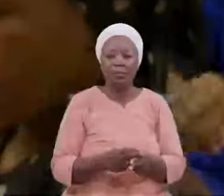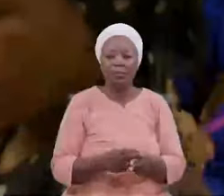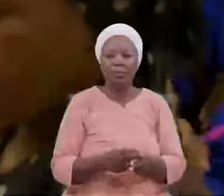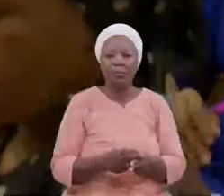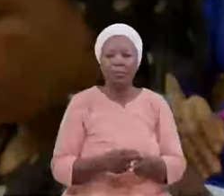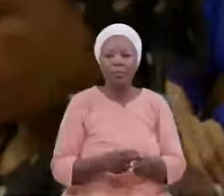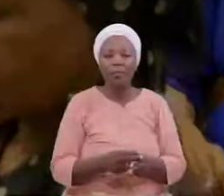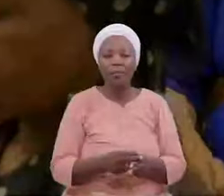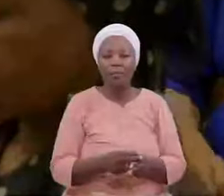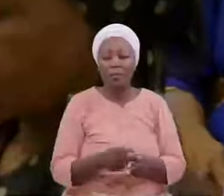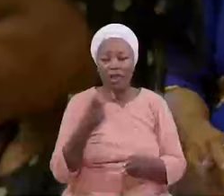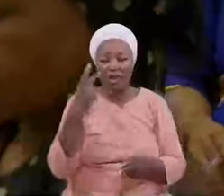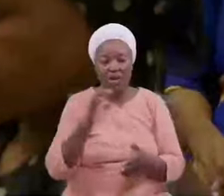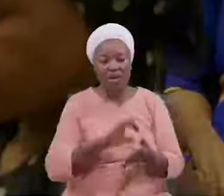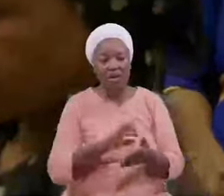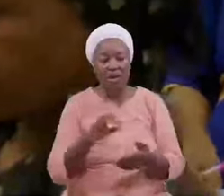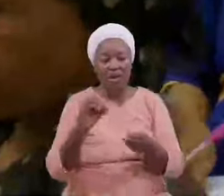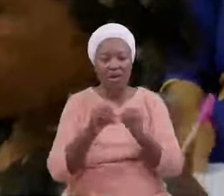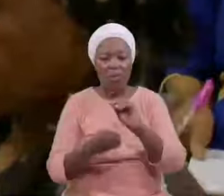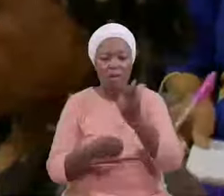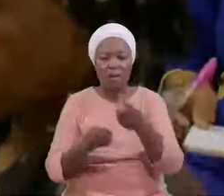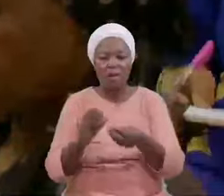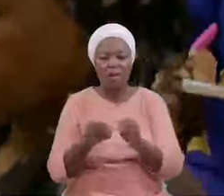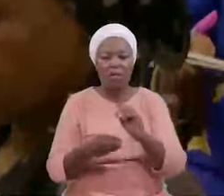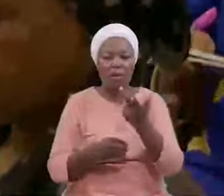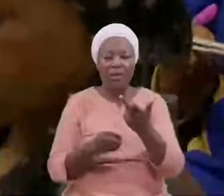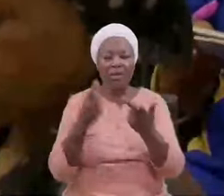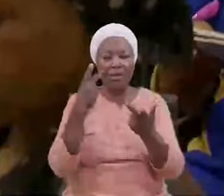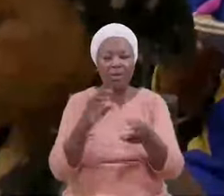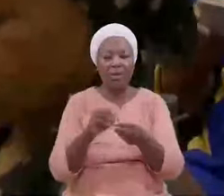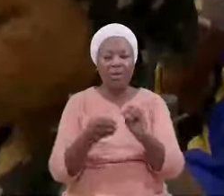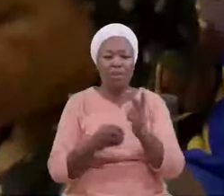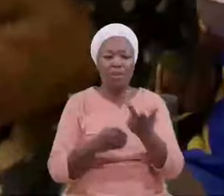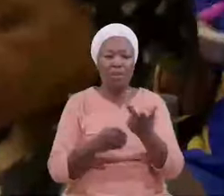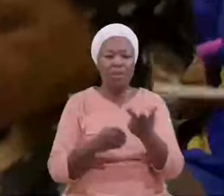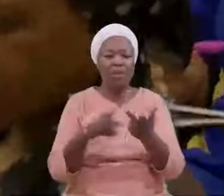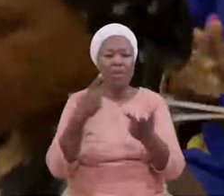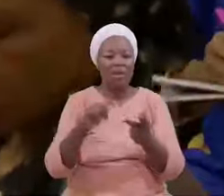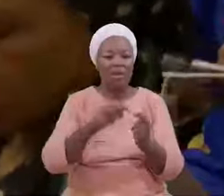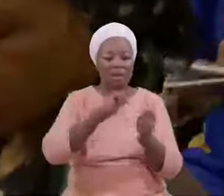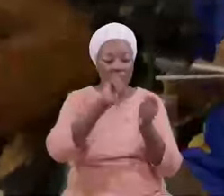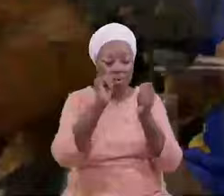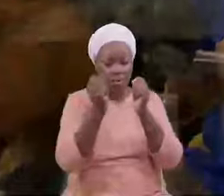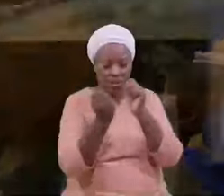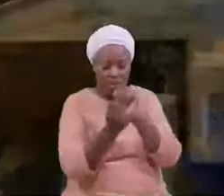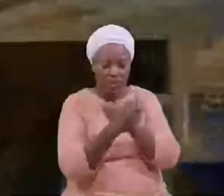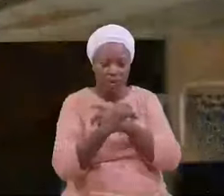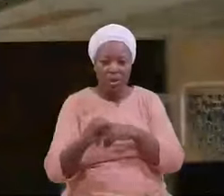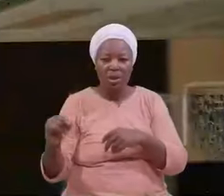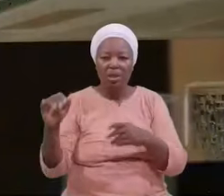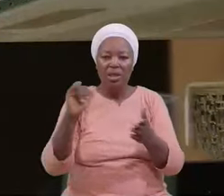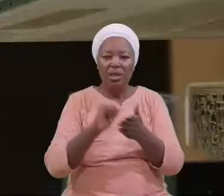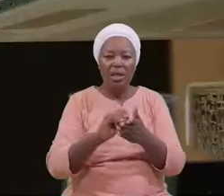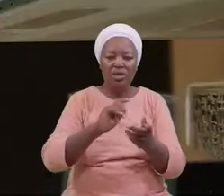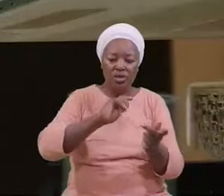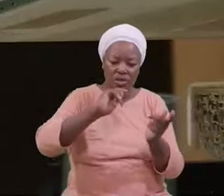Voyons numéro 3 maintenant. Numéro 3. Le changement qui règle et